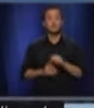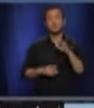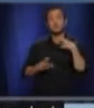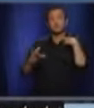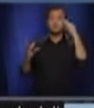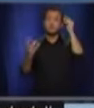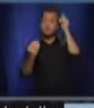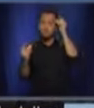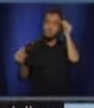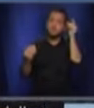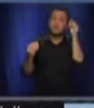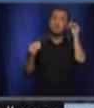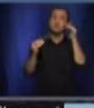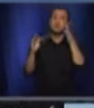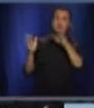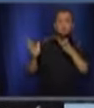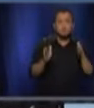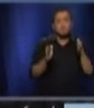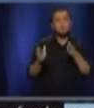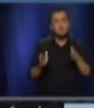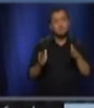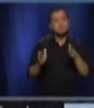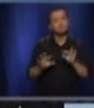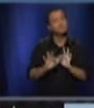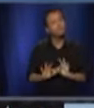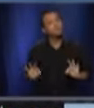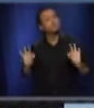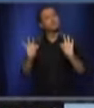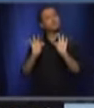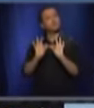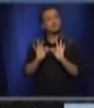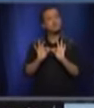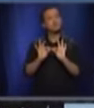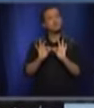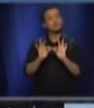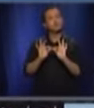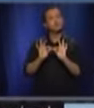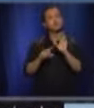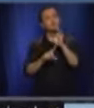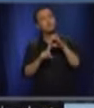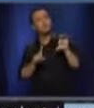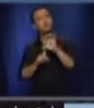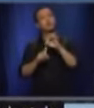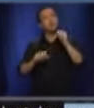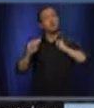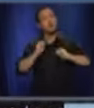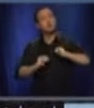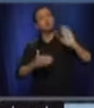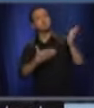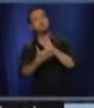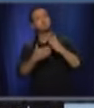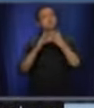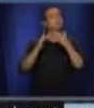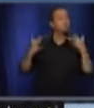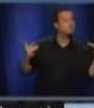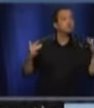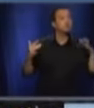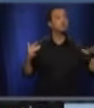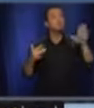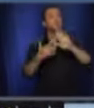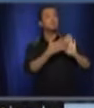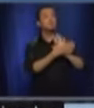Nous en avons parlé. C'est important pour la vie culturelle, pour les salles de spectacle. Dans